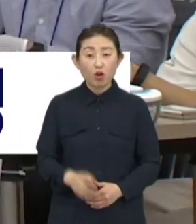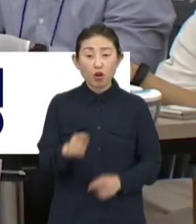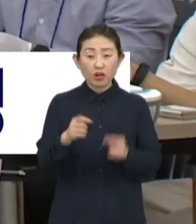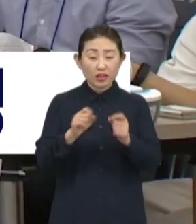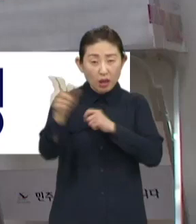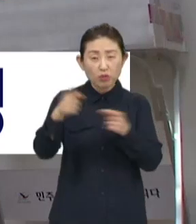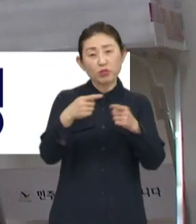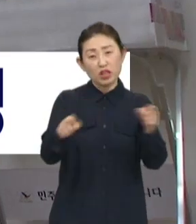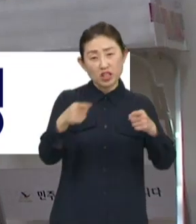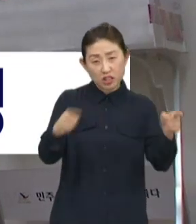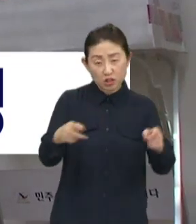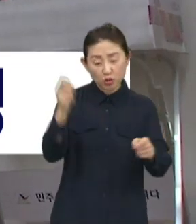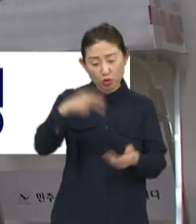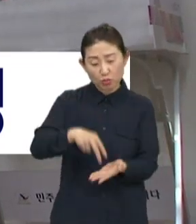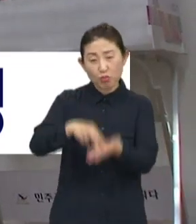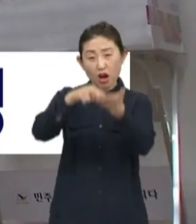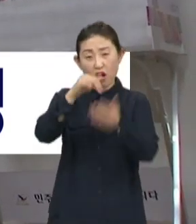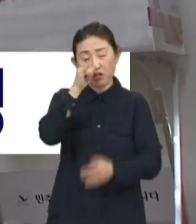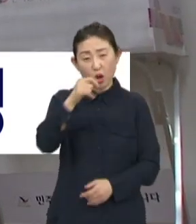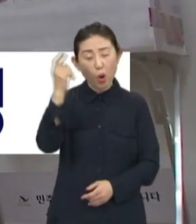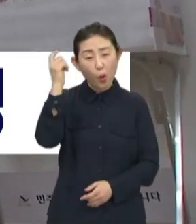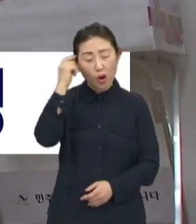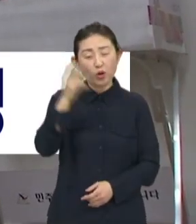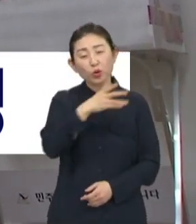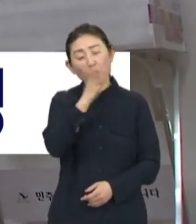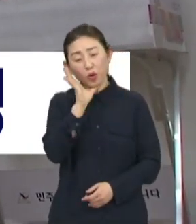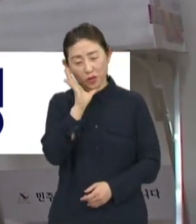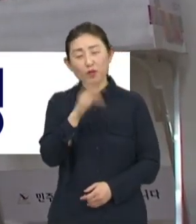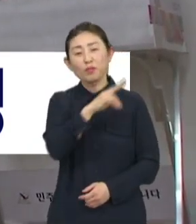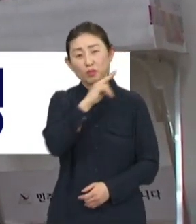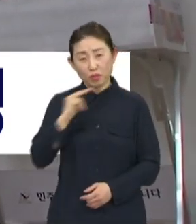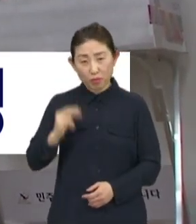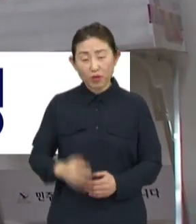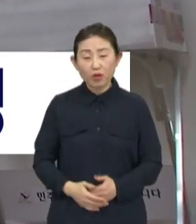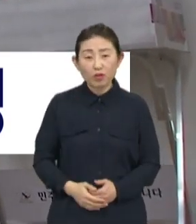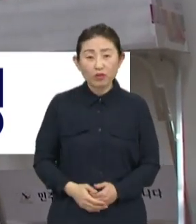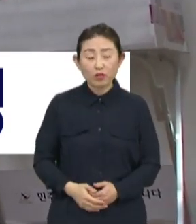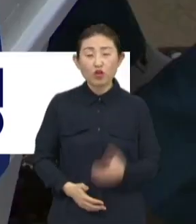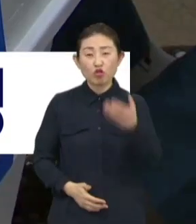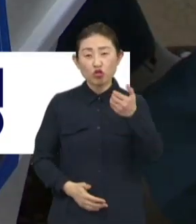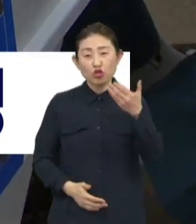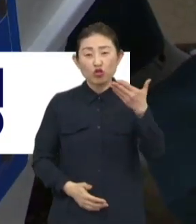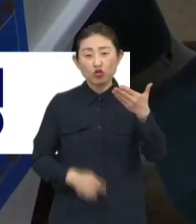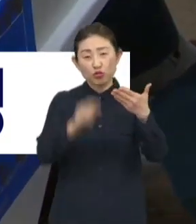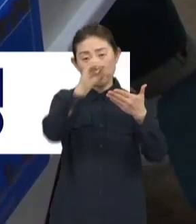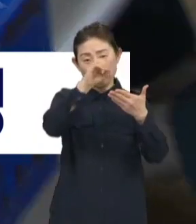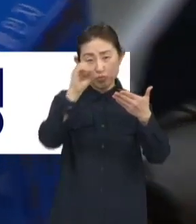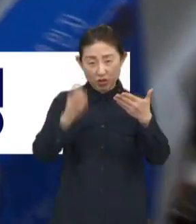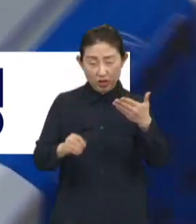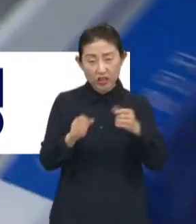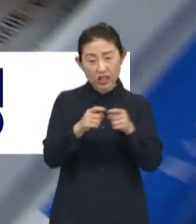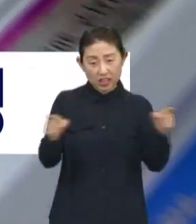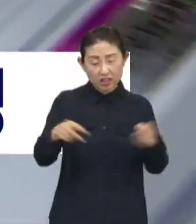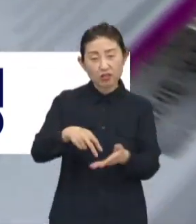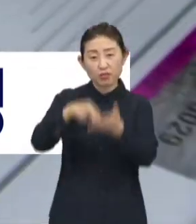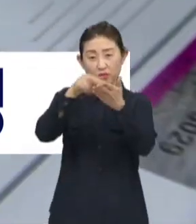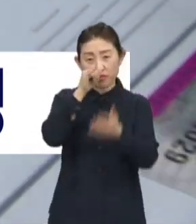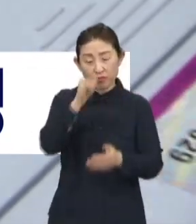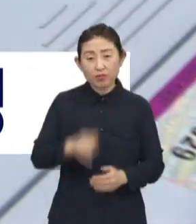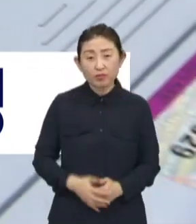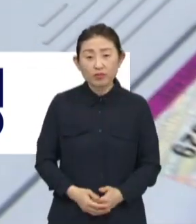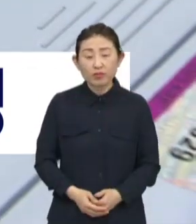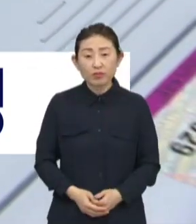유권자들도 쉽게 접근할 수 있도록 전체 투표소 중 99.58 per 1층 또는 승강기가 마련된 곳에